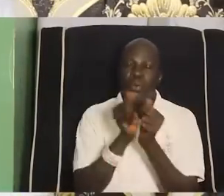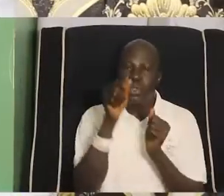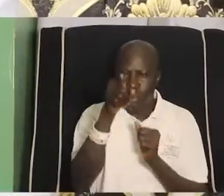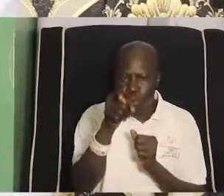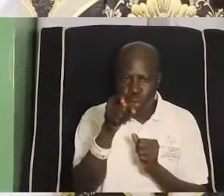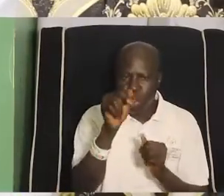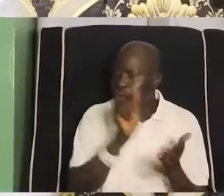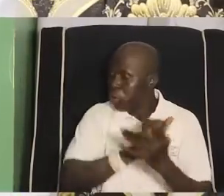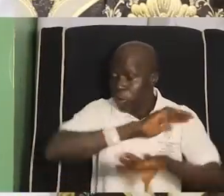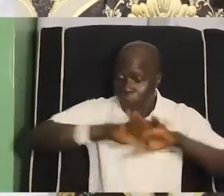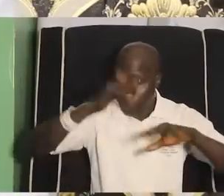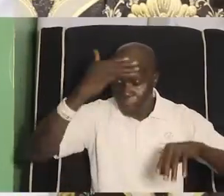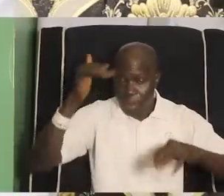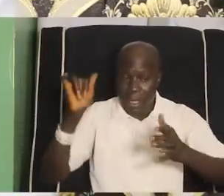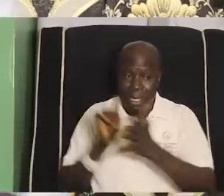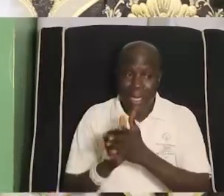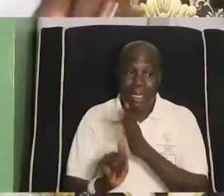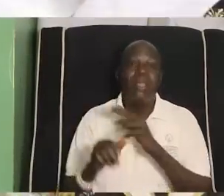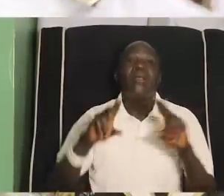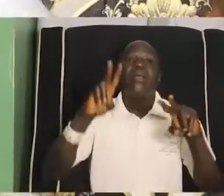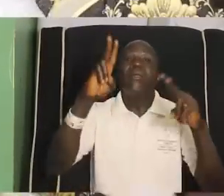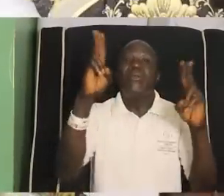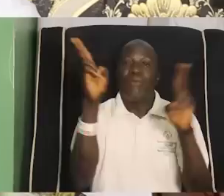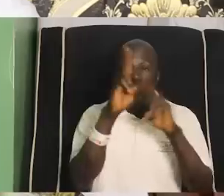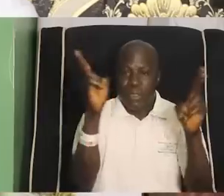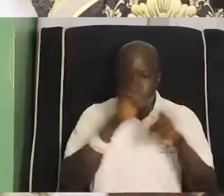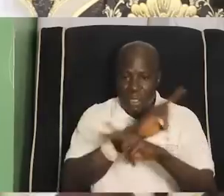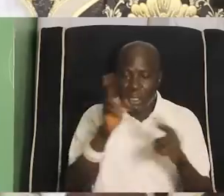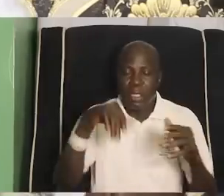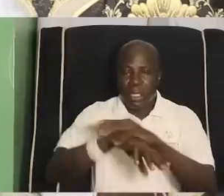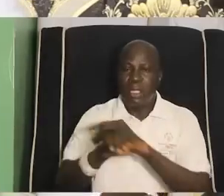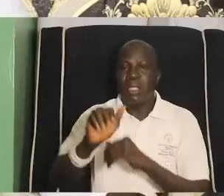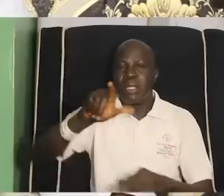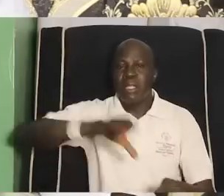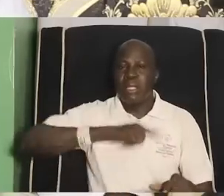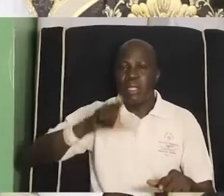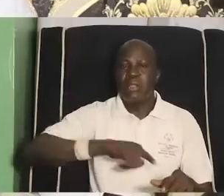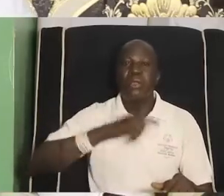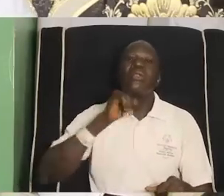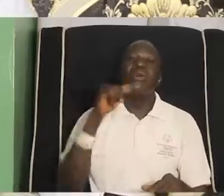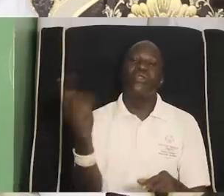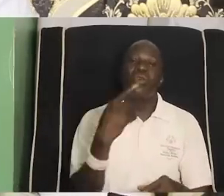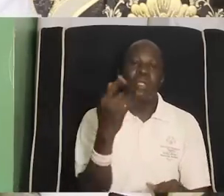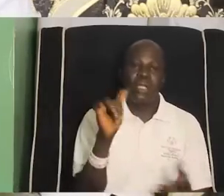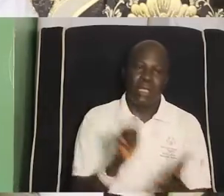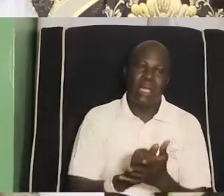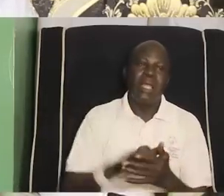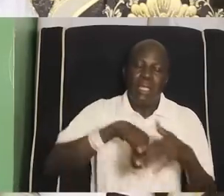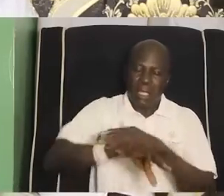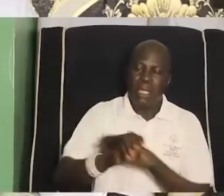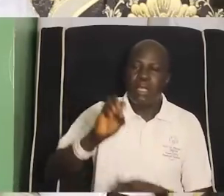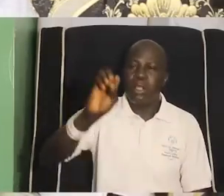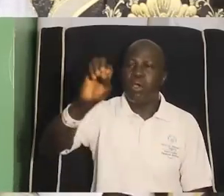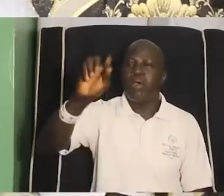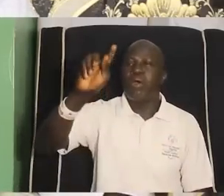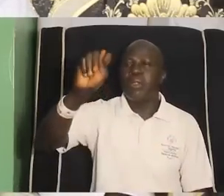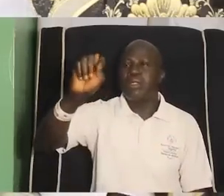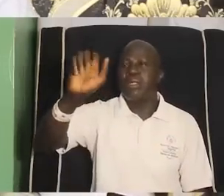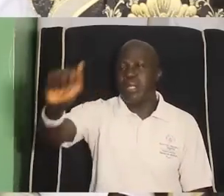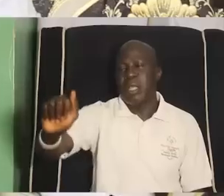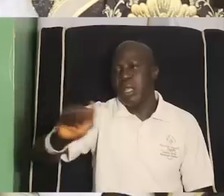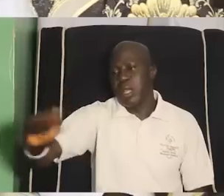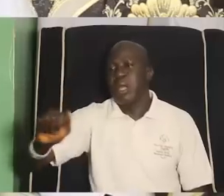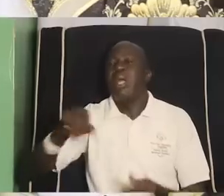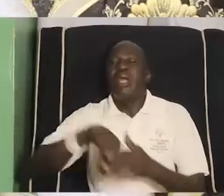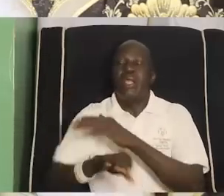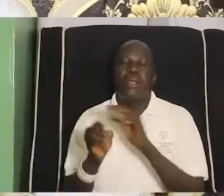Amen. Ó gbàgbé pé ìṣọ́ òru wà ní àjà. There will be vigil in àjà. Ìbẹ̀ nìkan kọ́. Ó tún wà ní ọ̀tá. Is in ọ̀tá. Àwọn tá tẹ̀ máa pé òróró